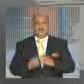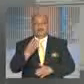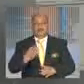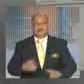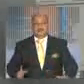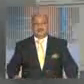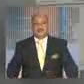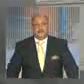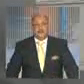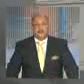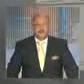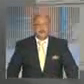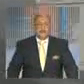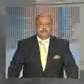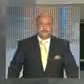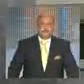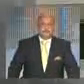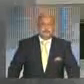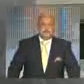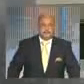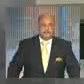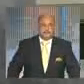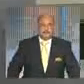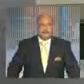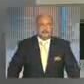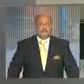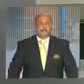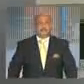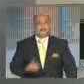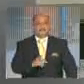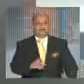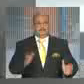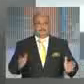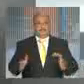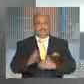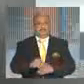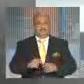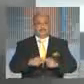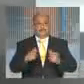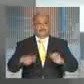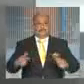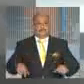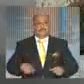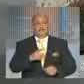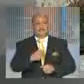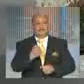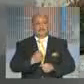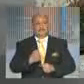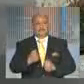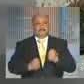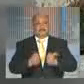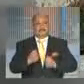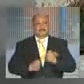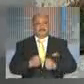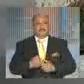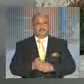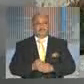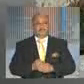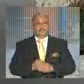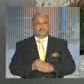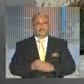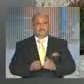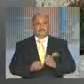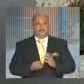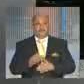تم مؤخرا إحداث مركز للامتحان في رخصة السياقة بمدينة الحامة من ولاية جابس.